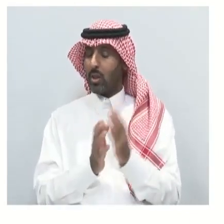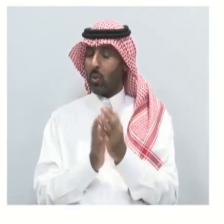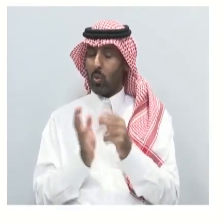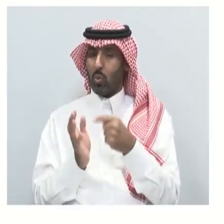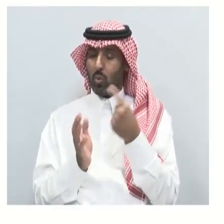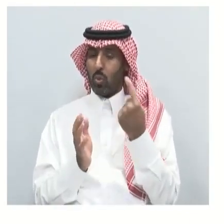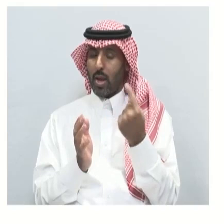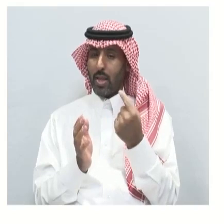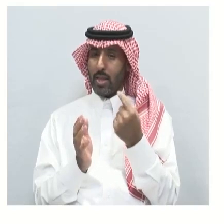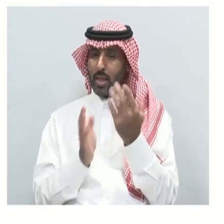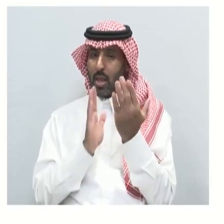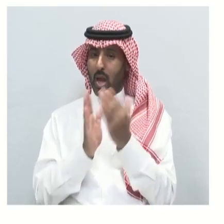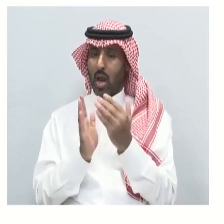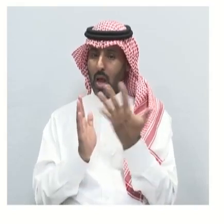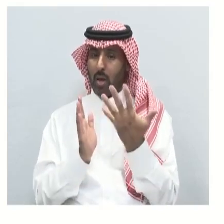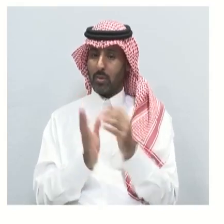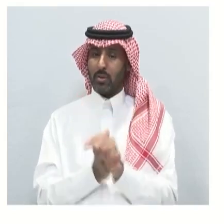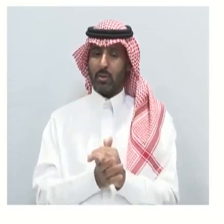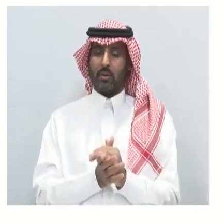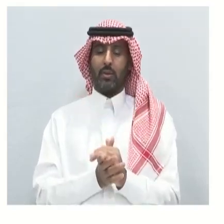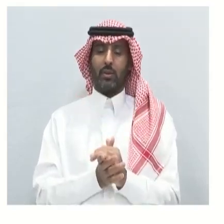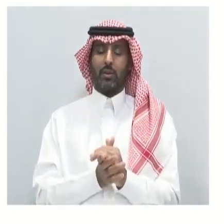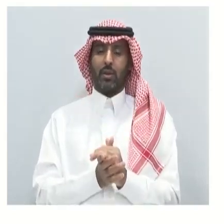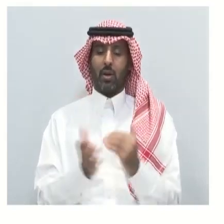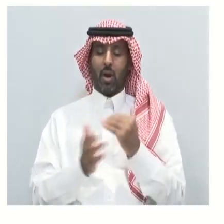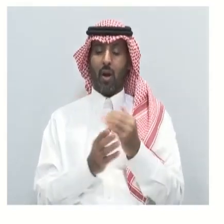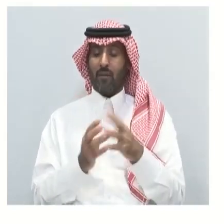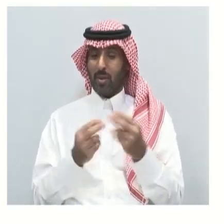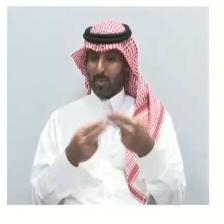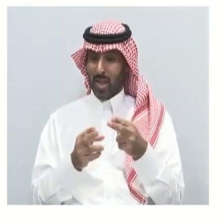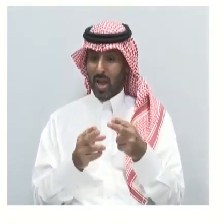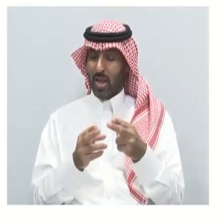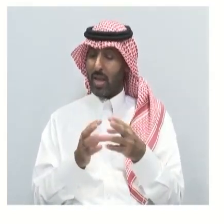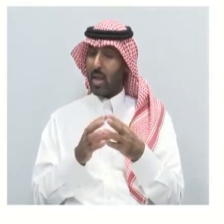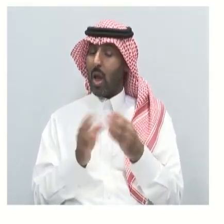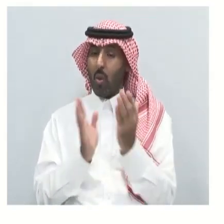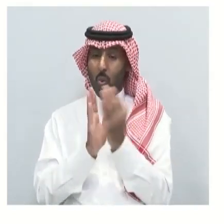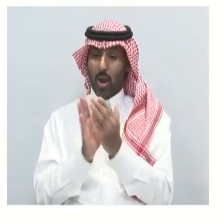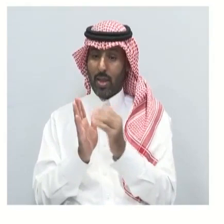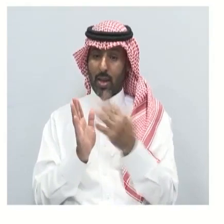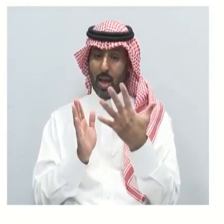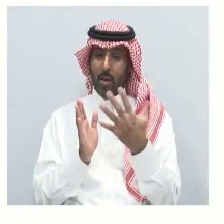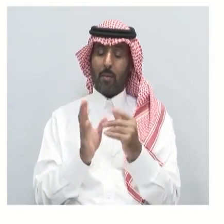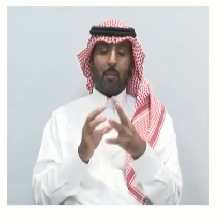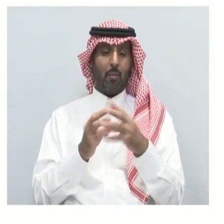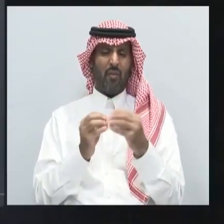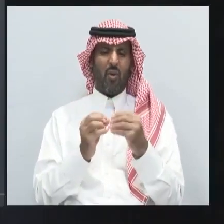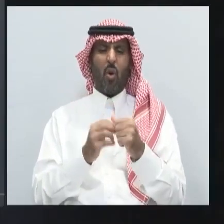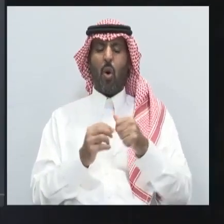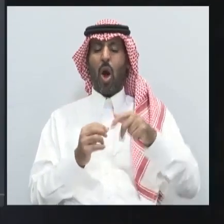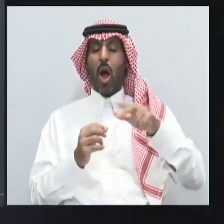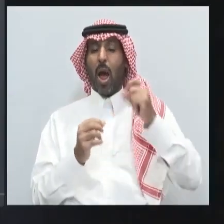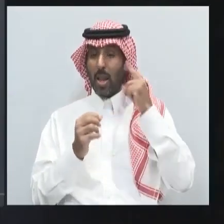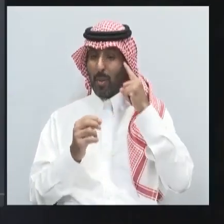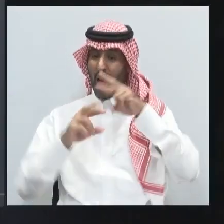الوحده الخامسه تناولنا في بدايه الوحده الخامسه والتي هي المقصود ب